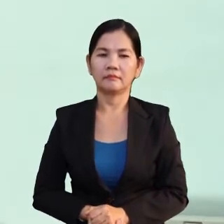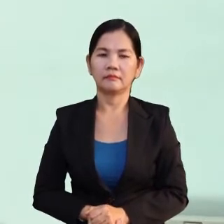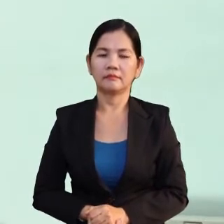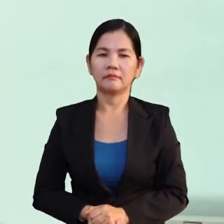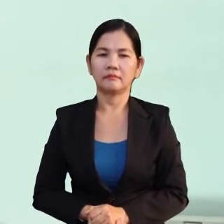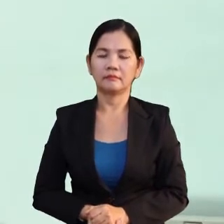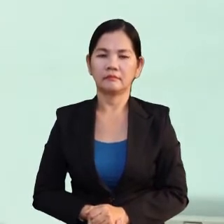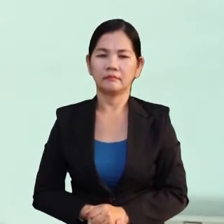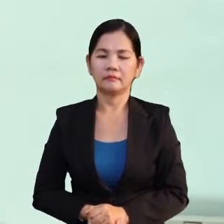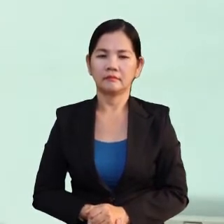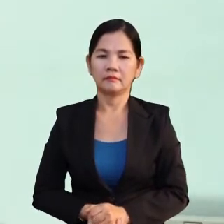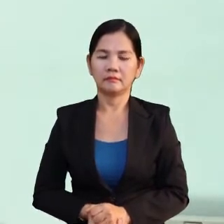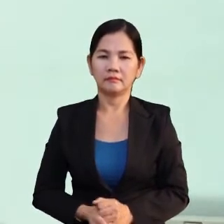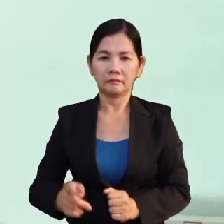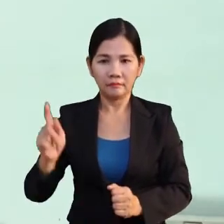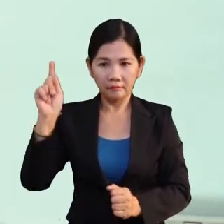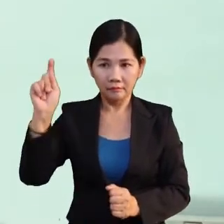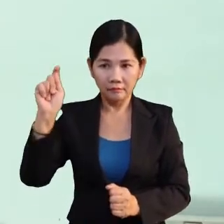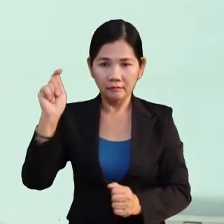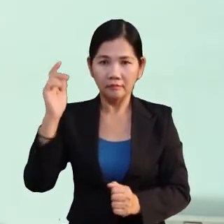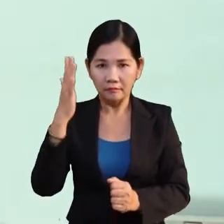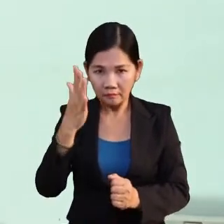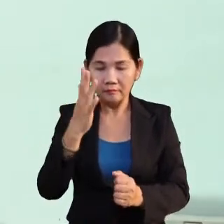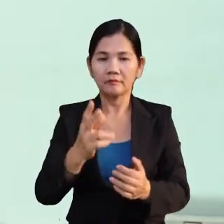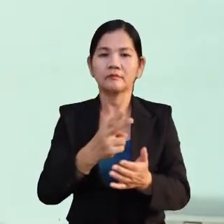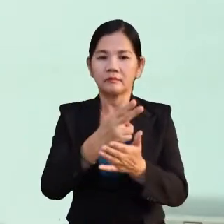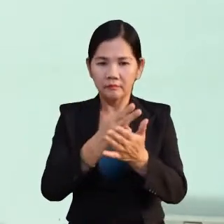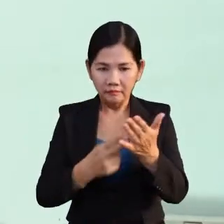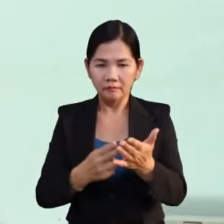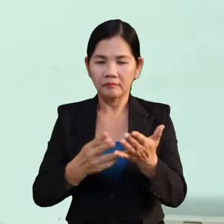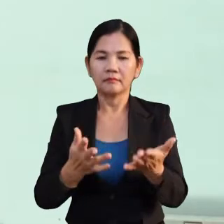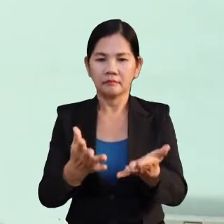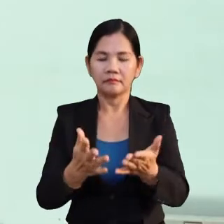ចាជារូបភាពអ្វីខ្លះ